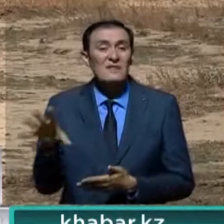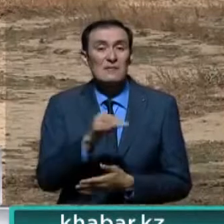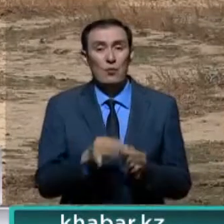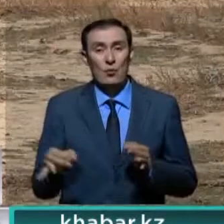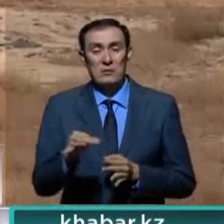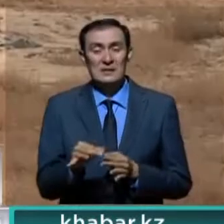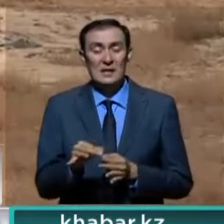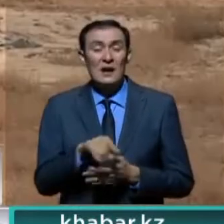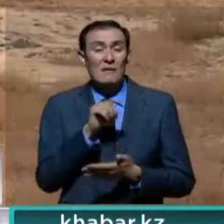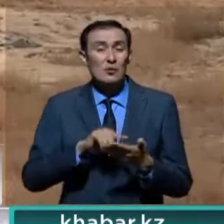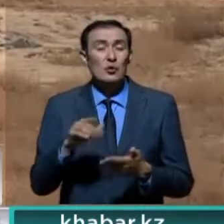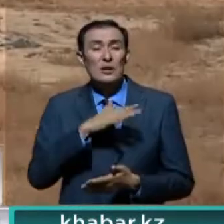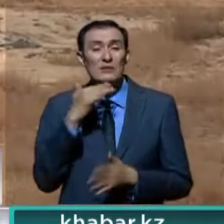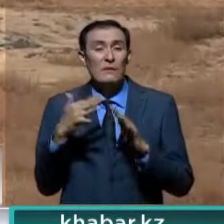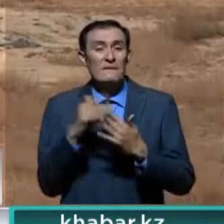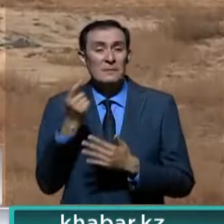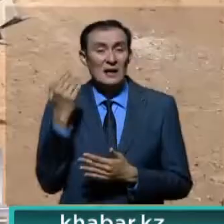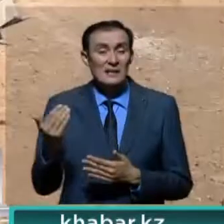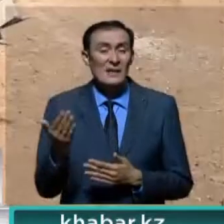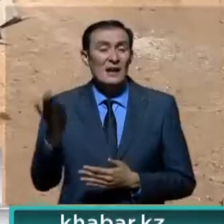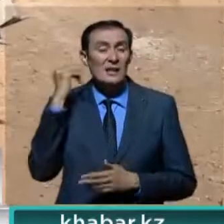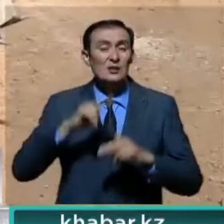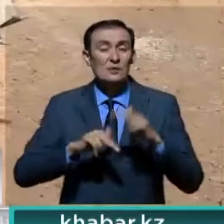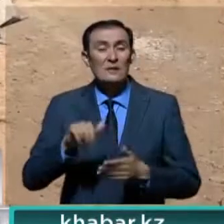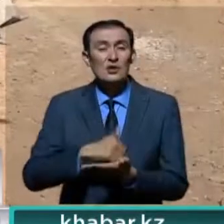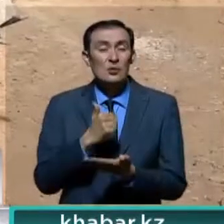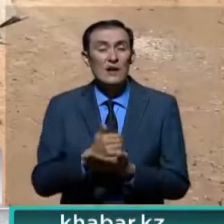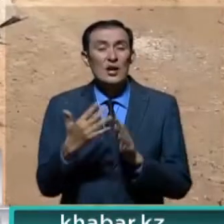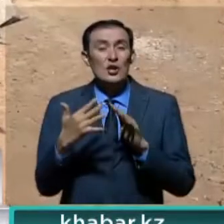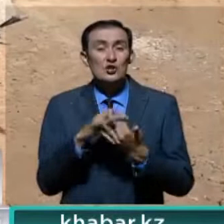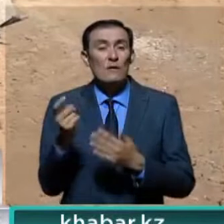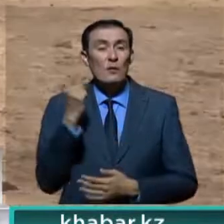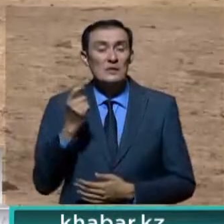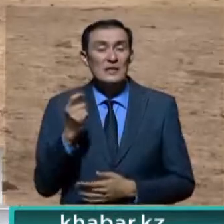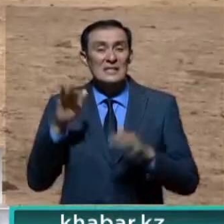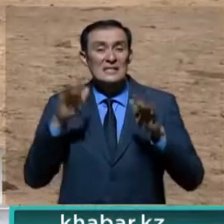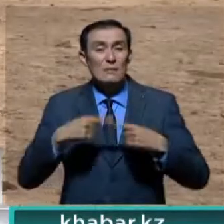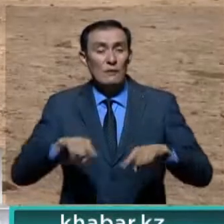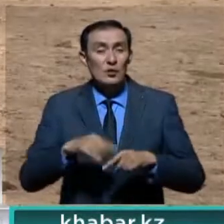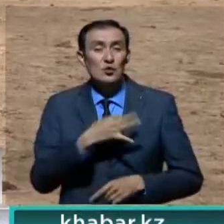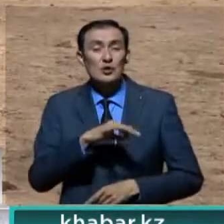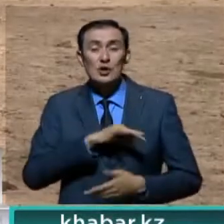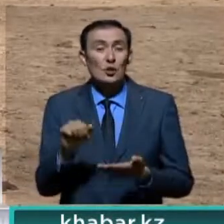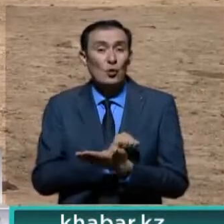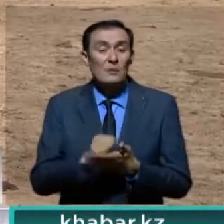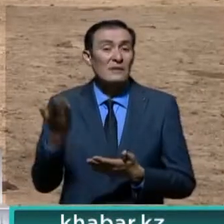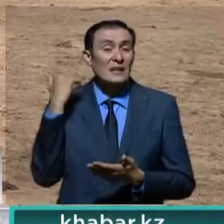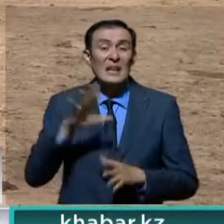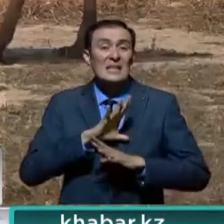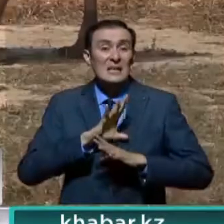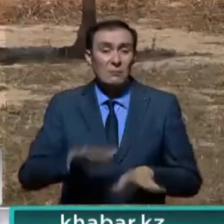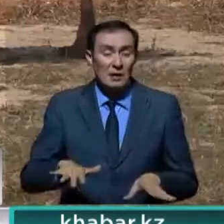дело в том что большинство фермерских хозяйств когда-то строили на базе совхозных зимовок юридических документов на них не было